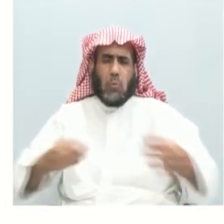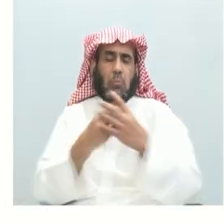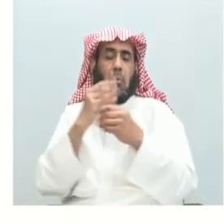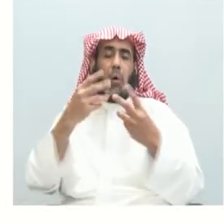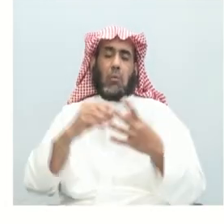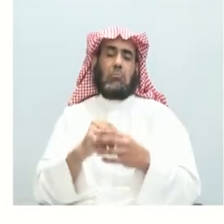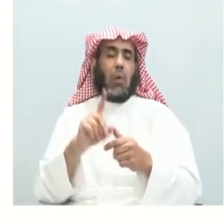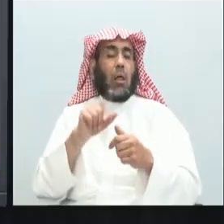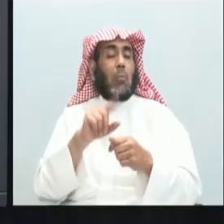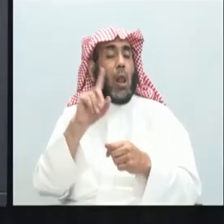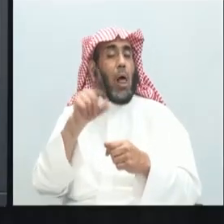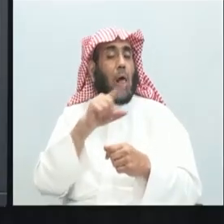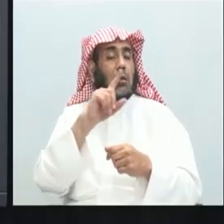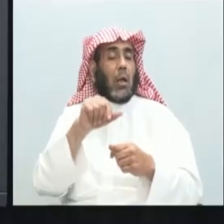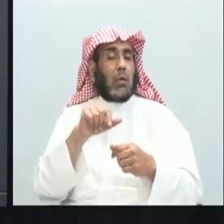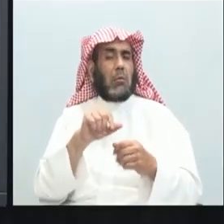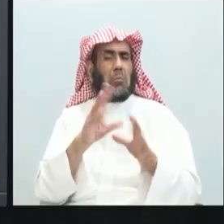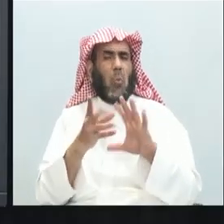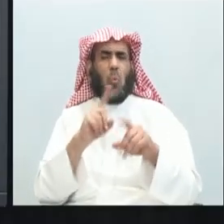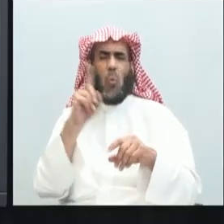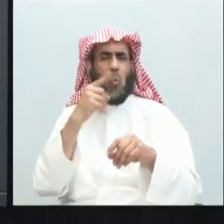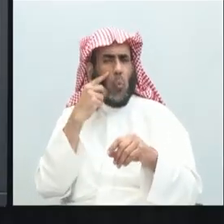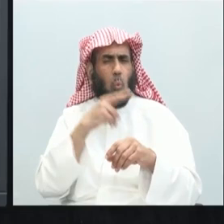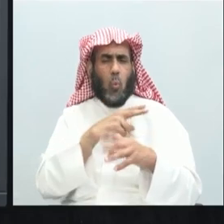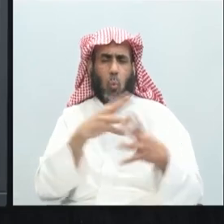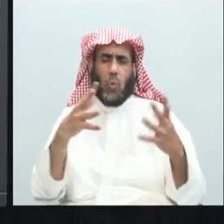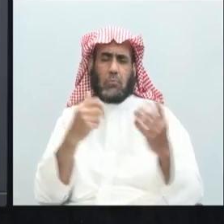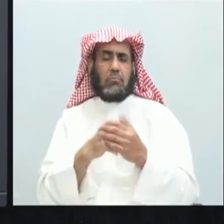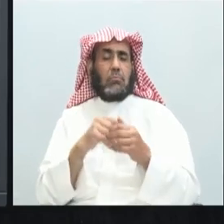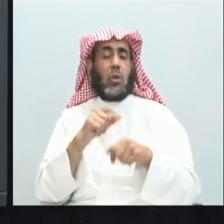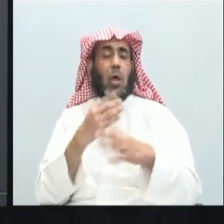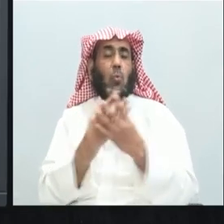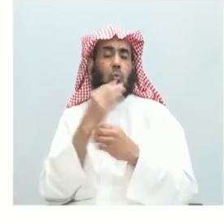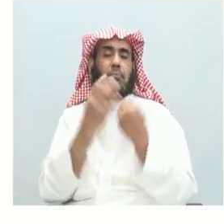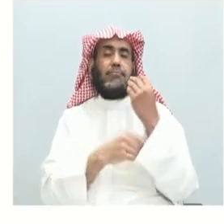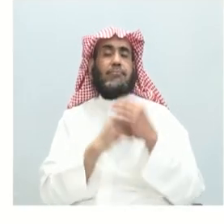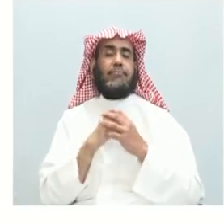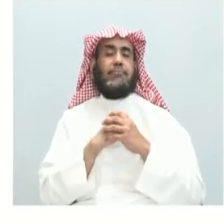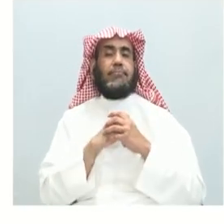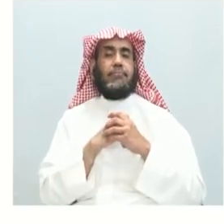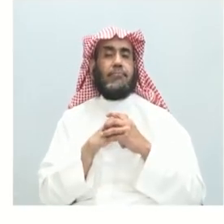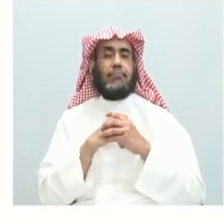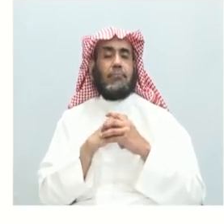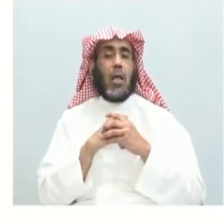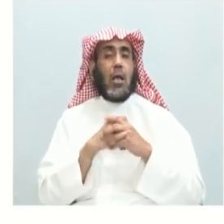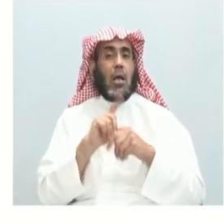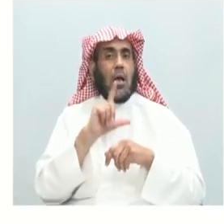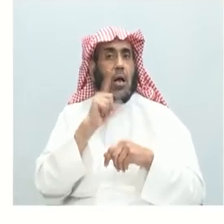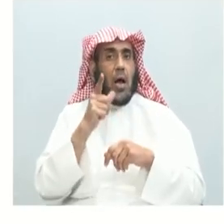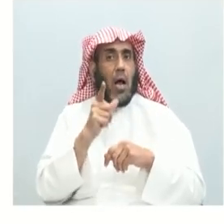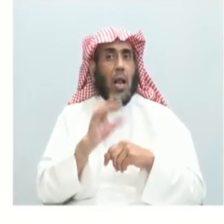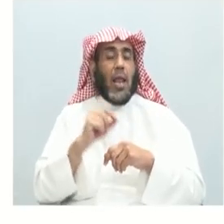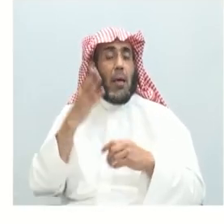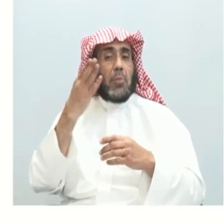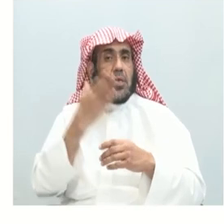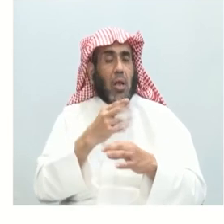الوضوء اذا هذه من الاخطاء التي قد يقع الكثير فيها اثناء الوضوء قال النبي صلى